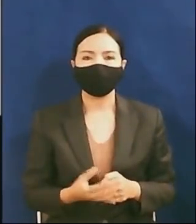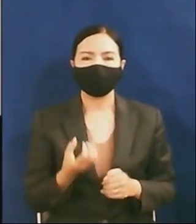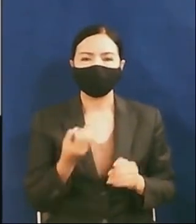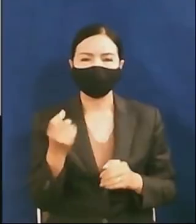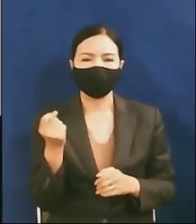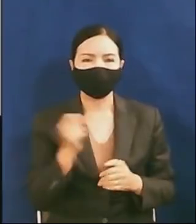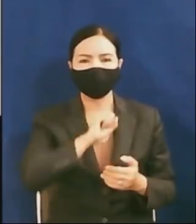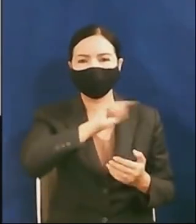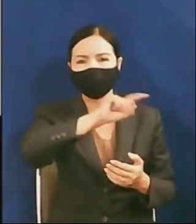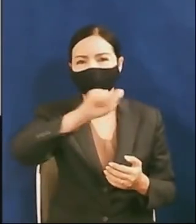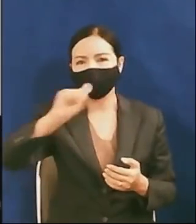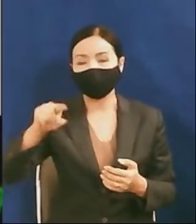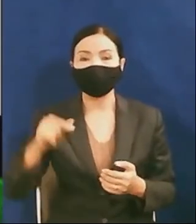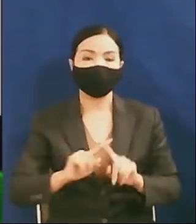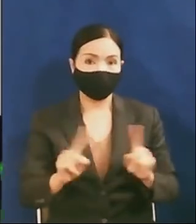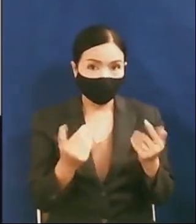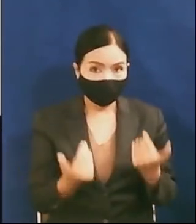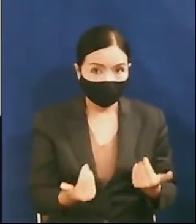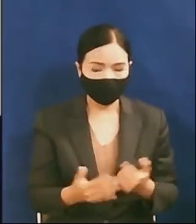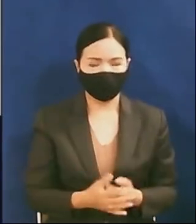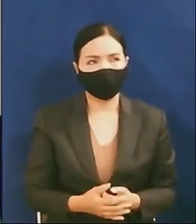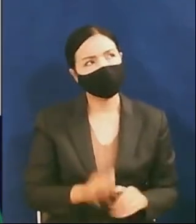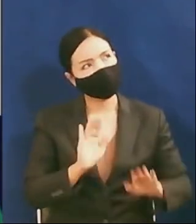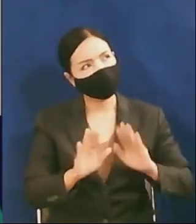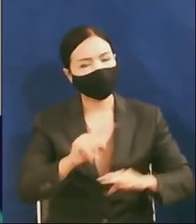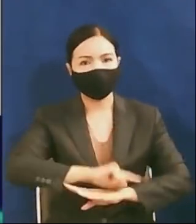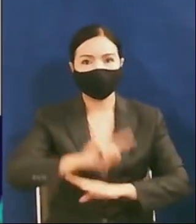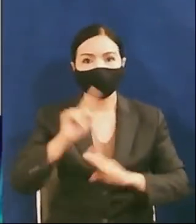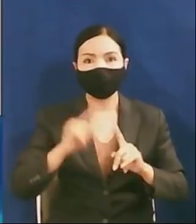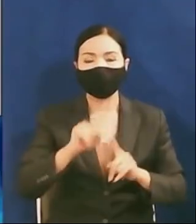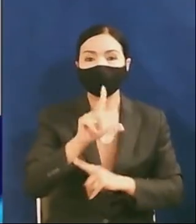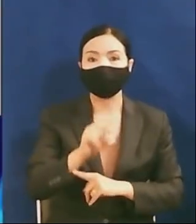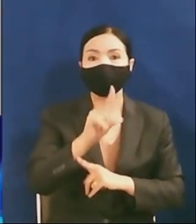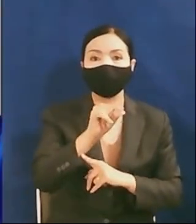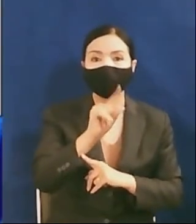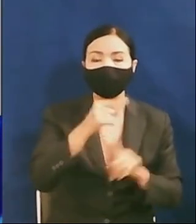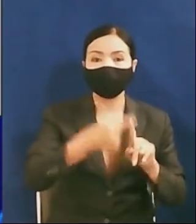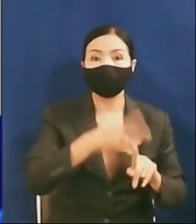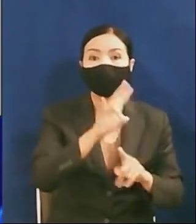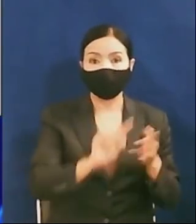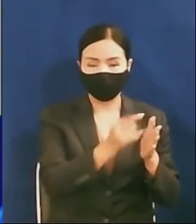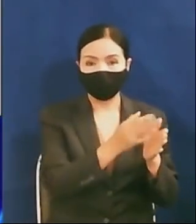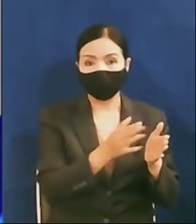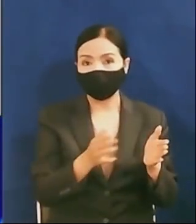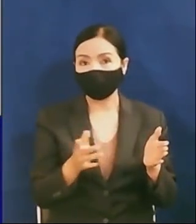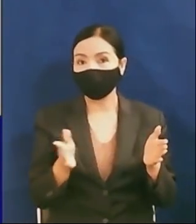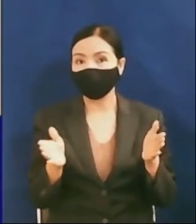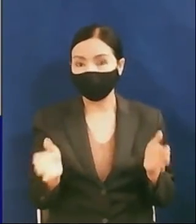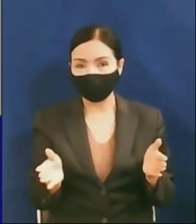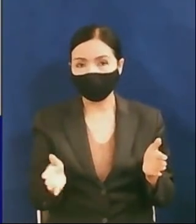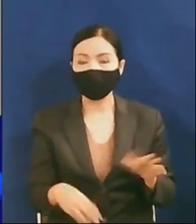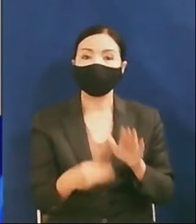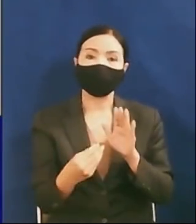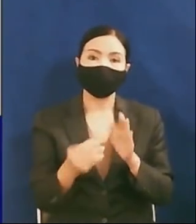จังหวัดอื่นๆนะครับแต่ในช่วงนี้นะครับนับตั้งแต่ประมาณวันที่20กรกฎาคมเป็นต้นมานะครับในส่วน